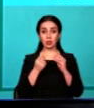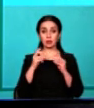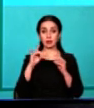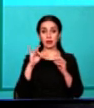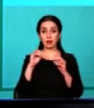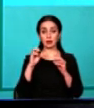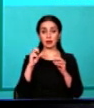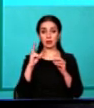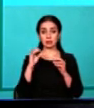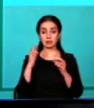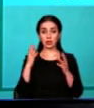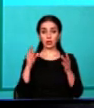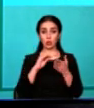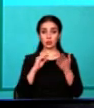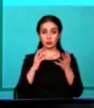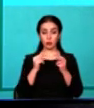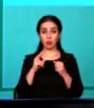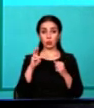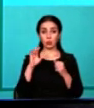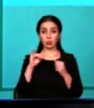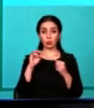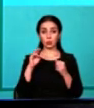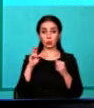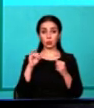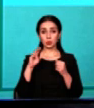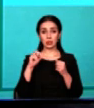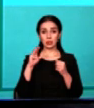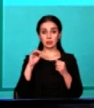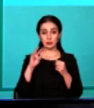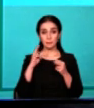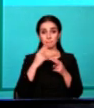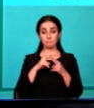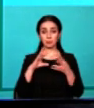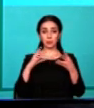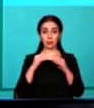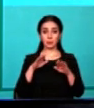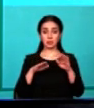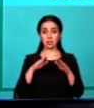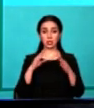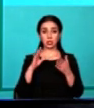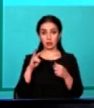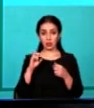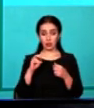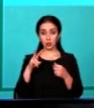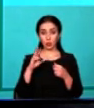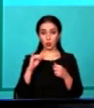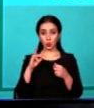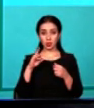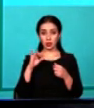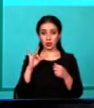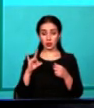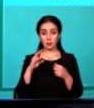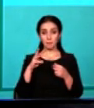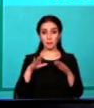yozib olamiz va unda butadien monomer hisoblanadi. Monomerni massasini hisoblaymiz va polimerning